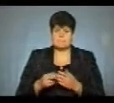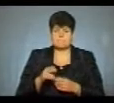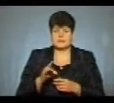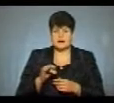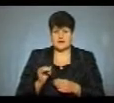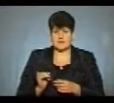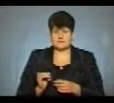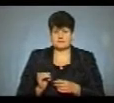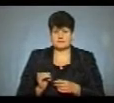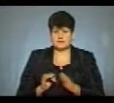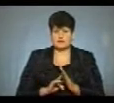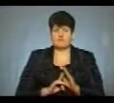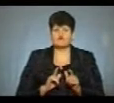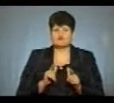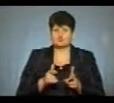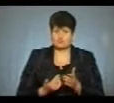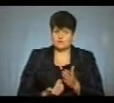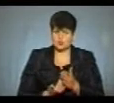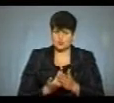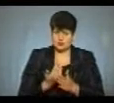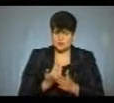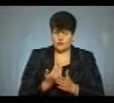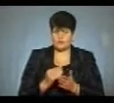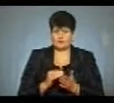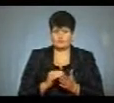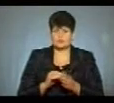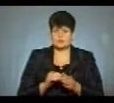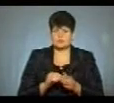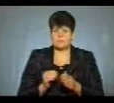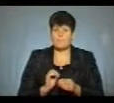при вступі в нову дію цієї редакції постанови, то